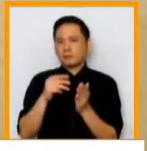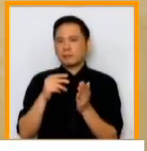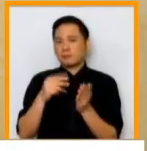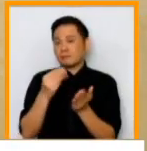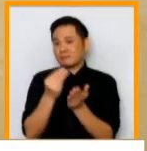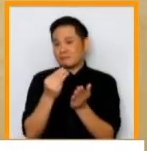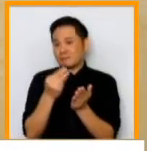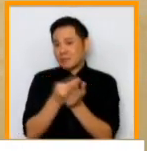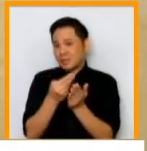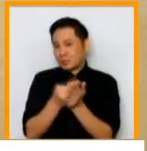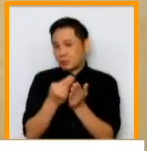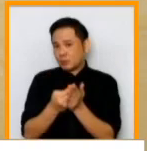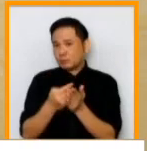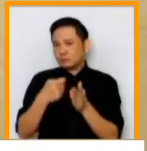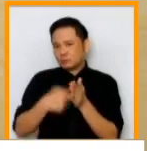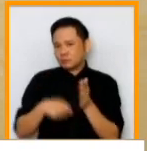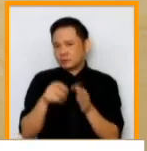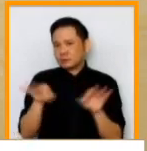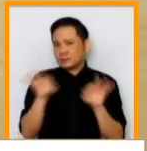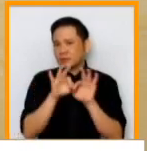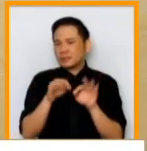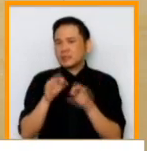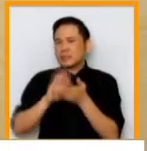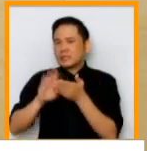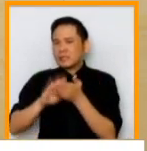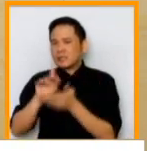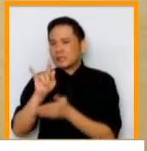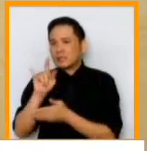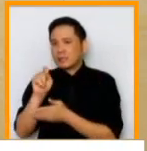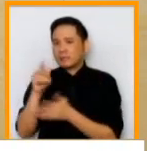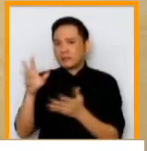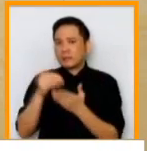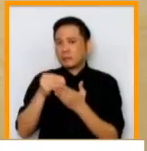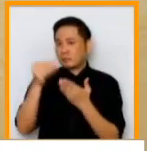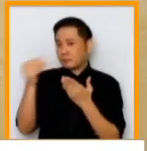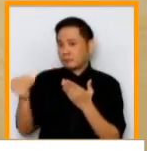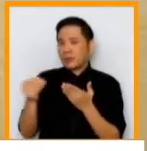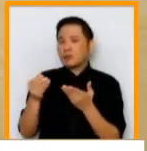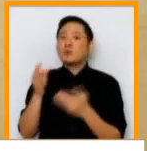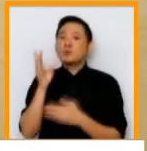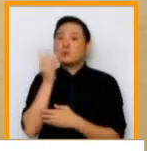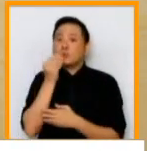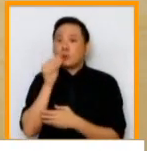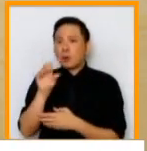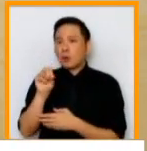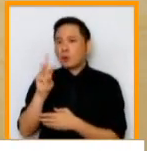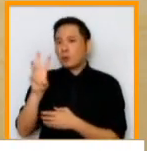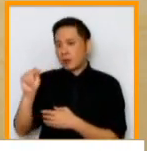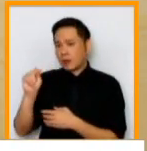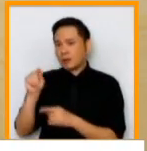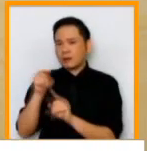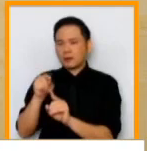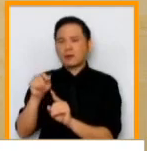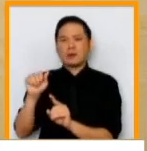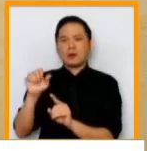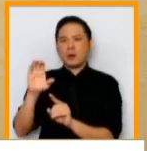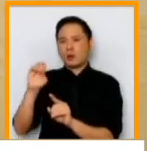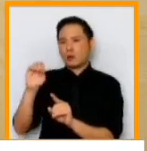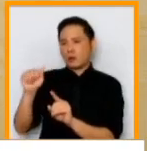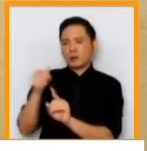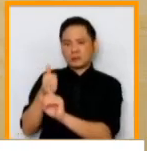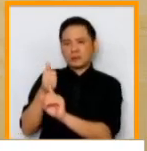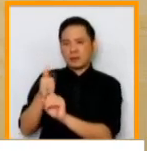na binili ng Overseas Workers Welfare Administration o OWA ang pinunaan ng Commission on Audit. Kaugnay po niyan, makakausap natin si